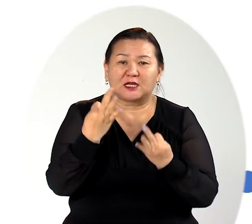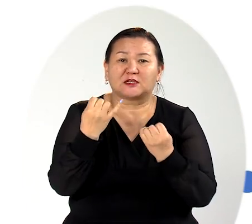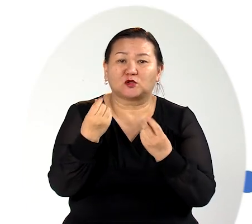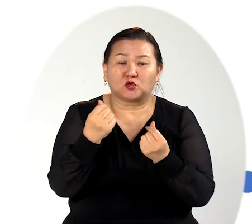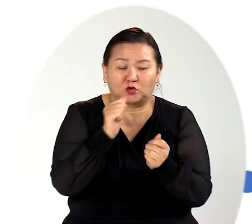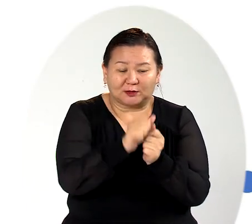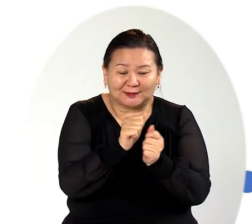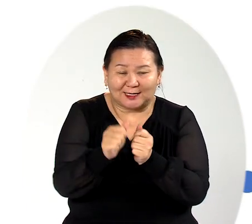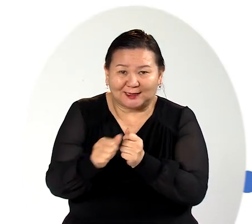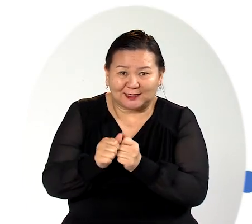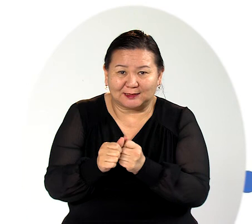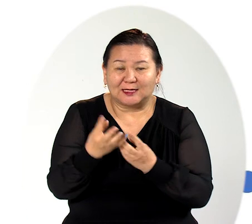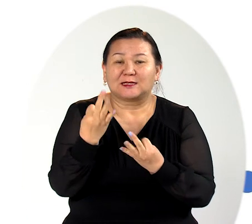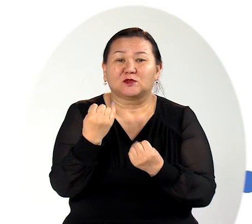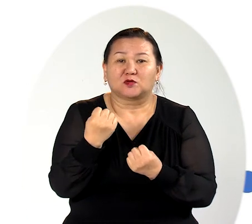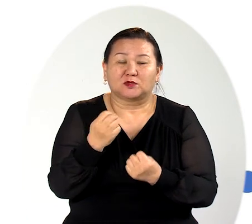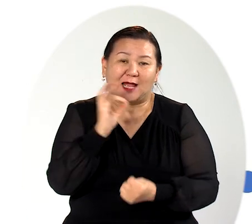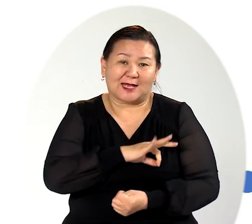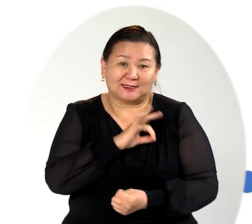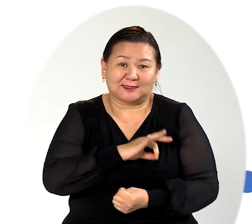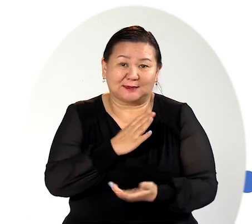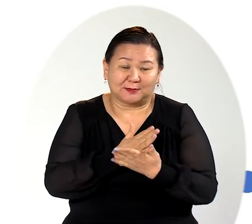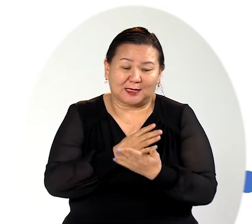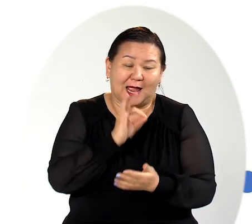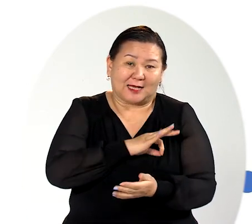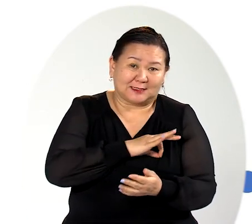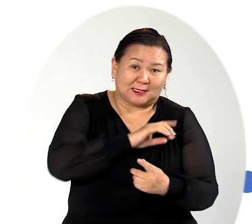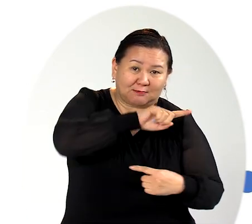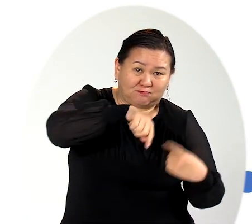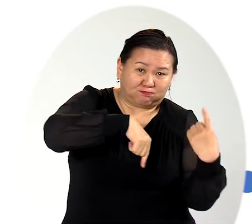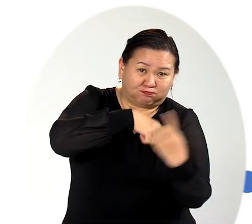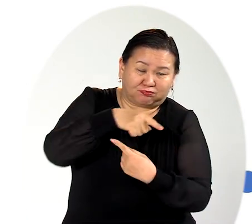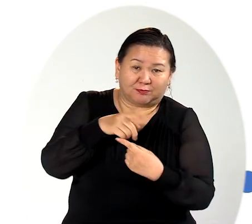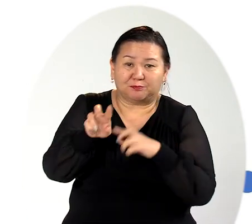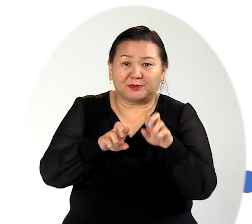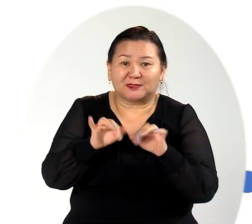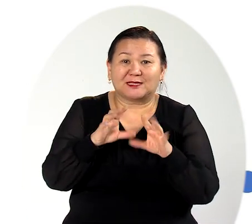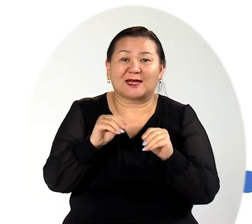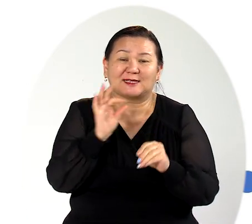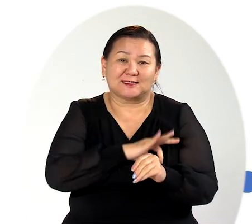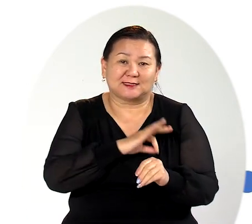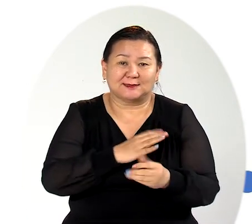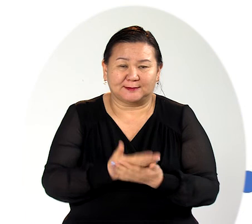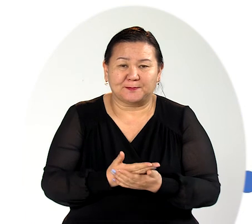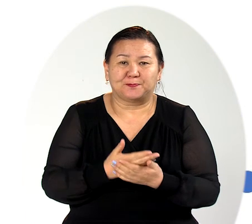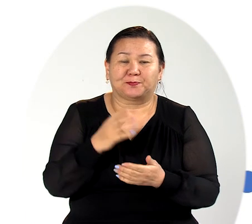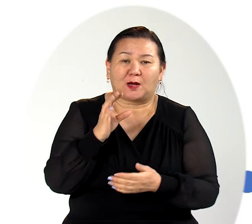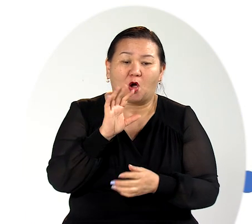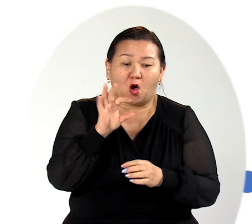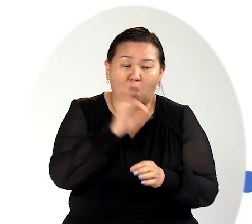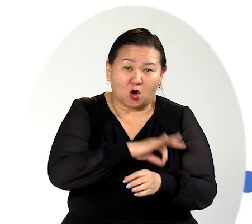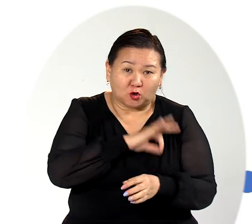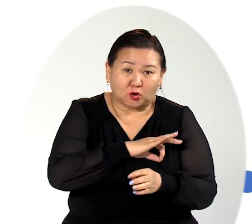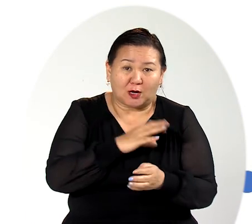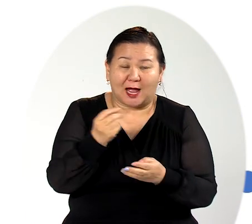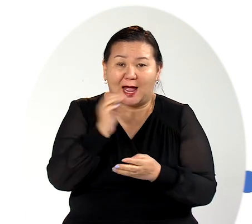хэмжээний зардал гарах юм? Хэдийн хэмжээний ашиг гарах юм? Буцаага тэр ашгаа би бизнестээ яаж ашиглах юм? Хамун орлого